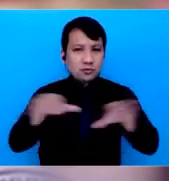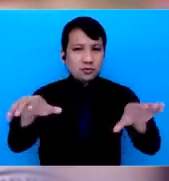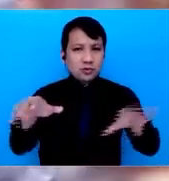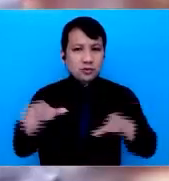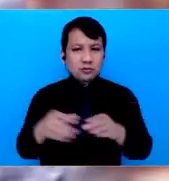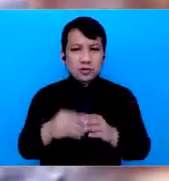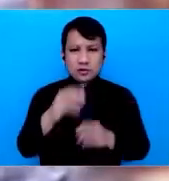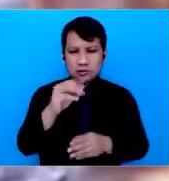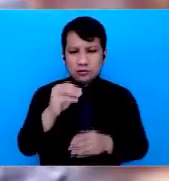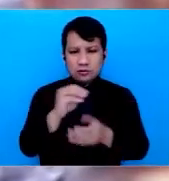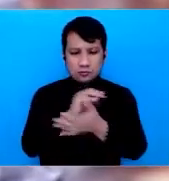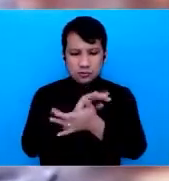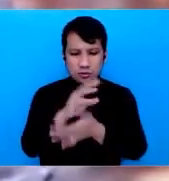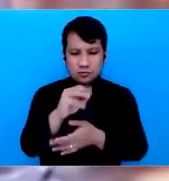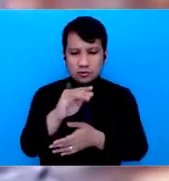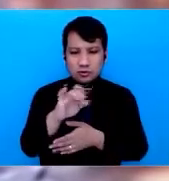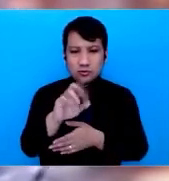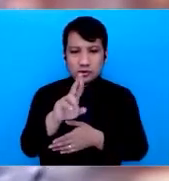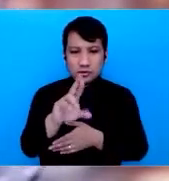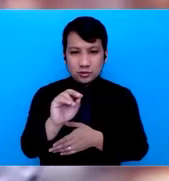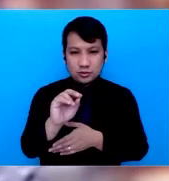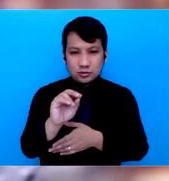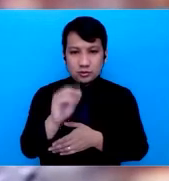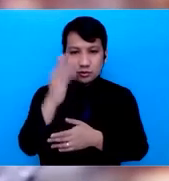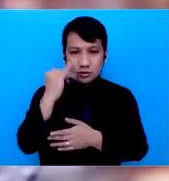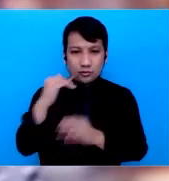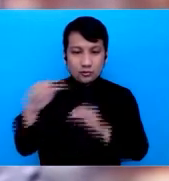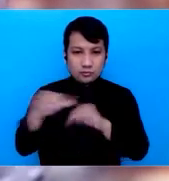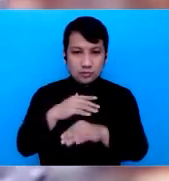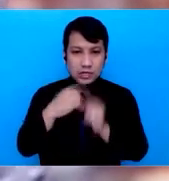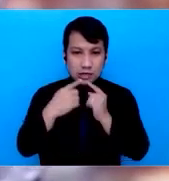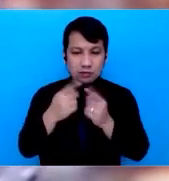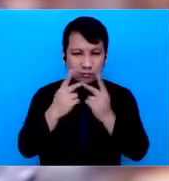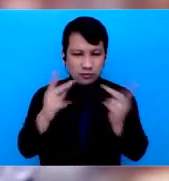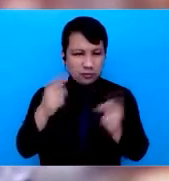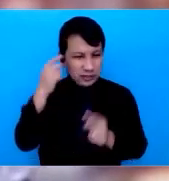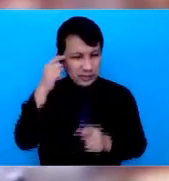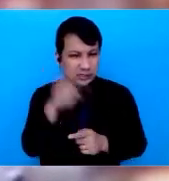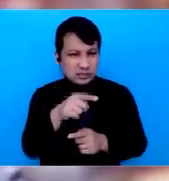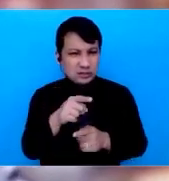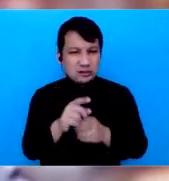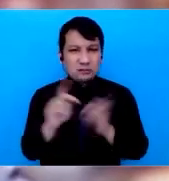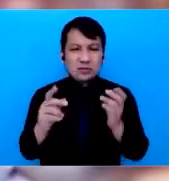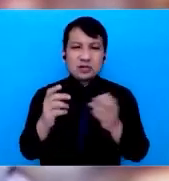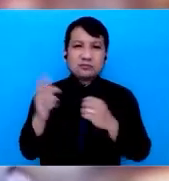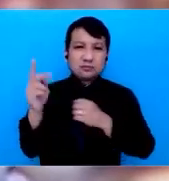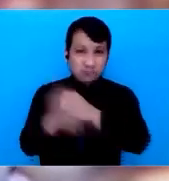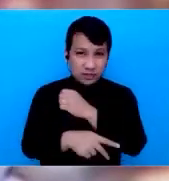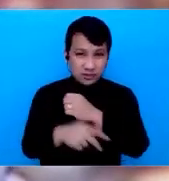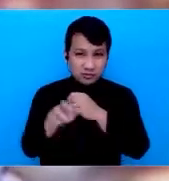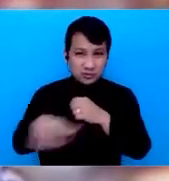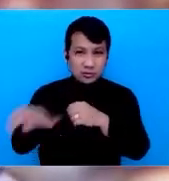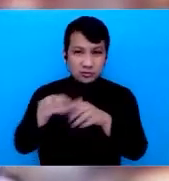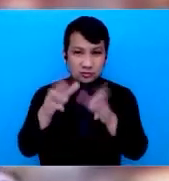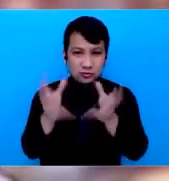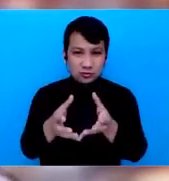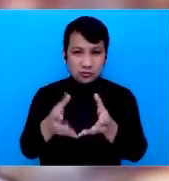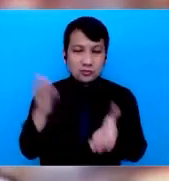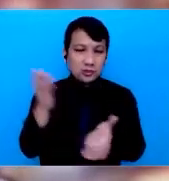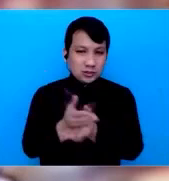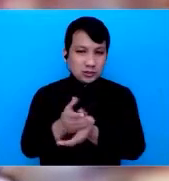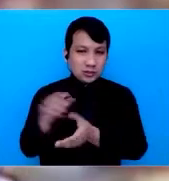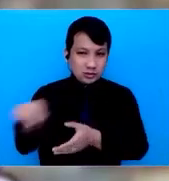Omicron variant dahil sa pagtrato sa kanya ng publiko. Magdurusa raw lalo ang mundo kapag hindi tumigil ang